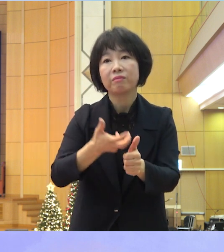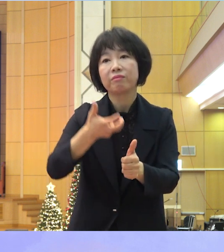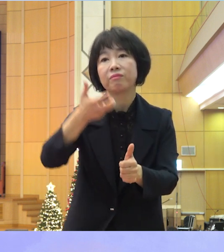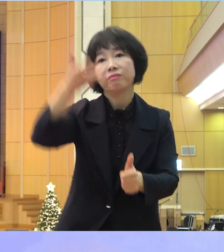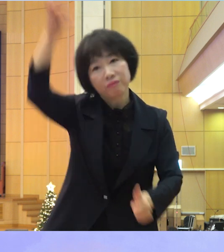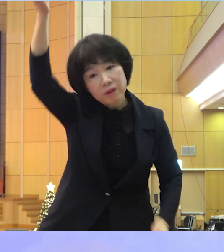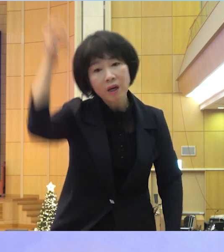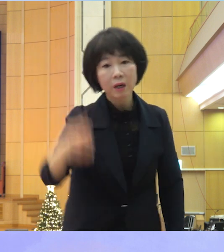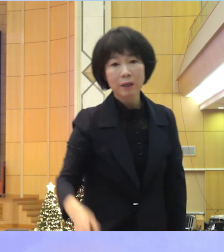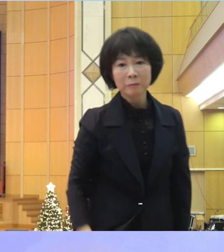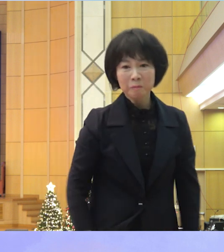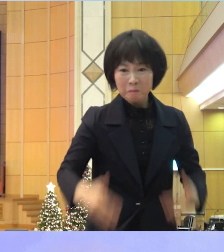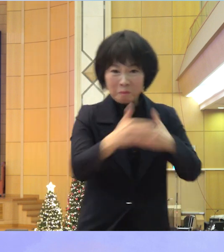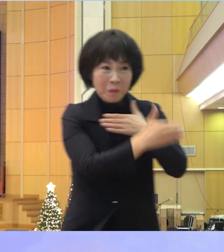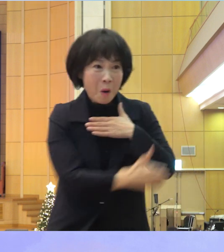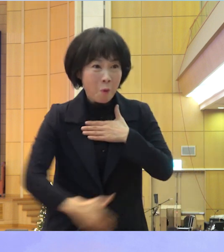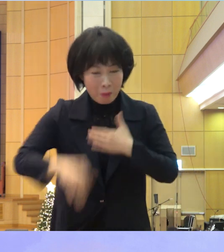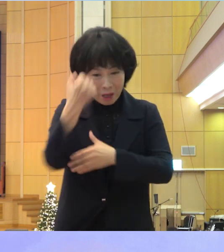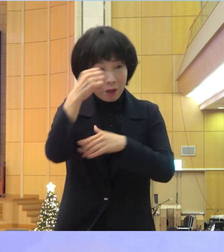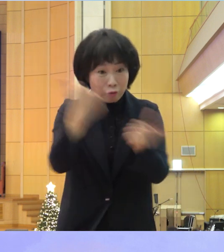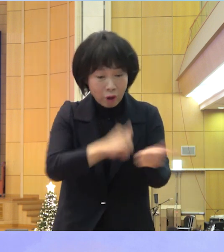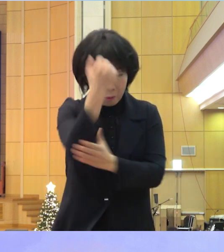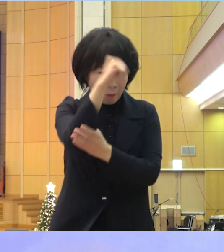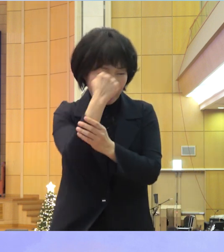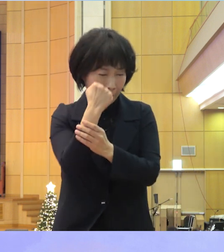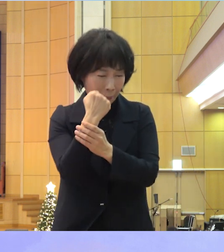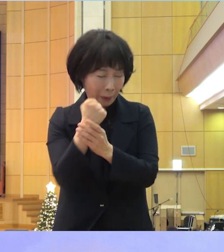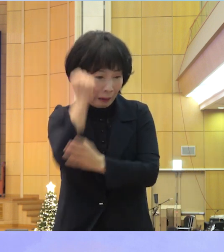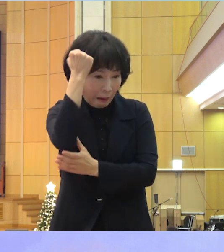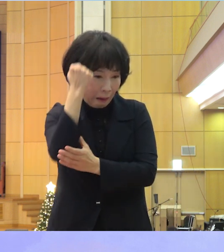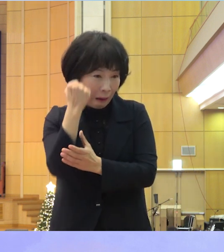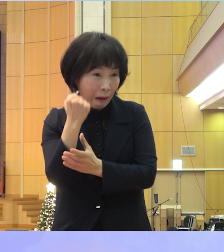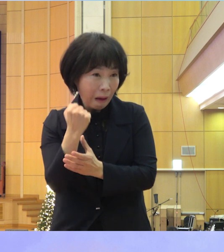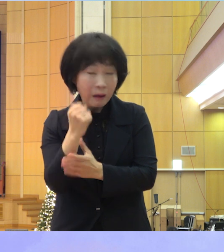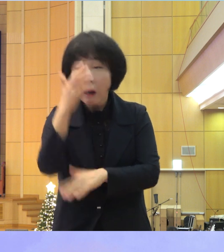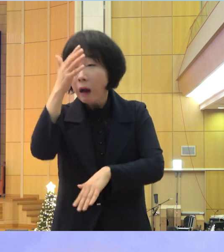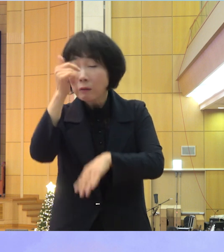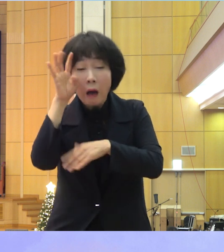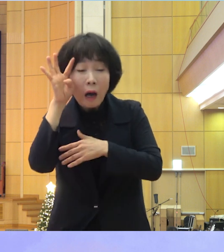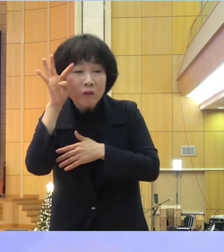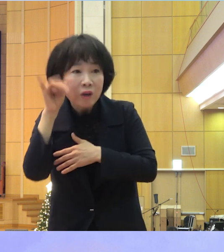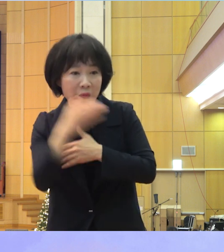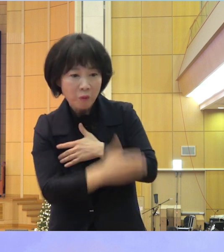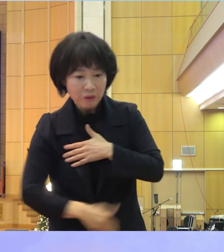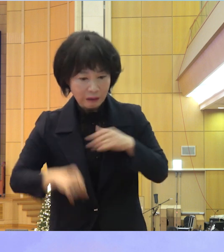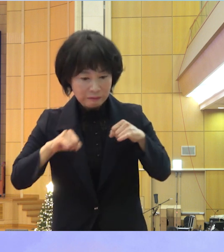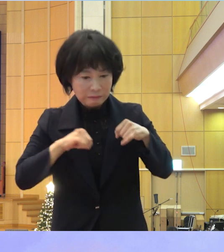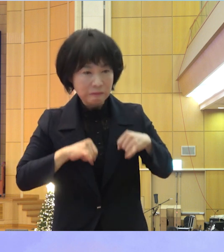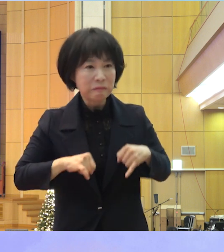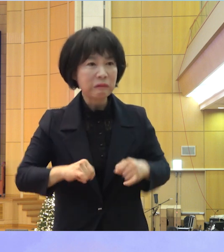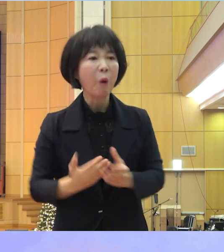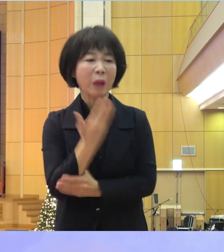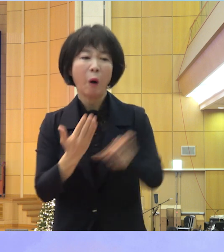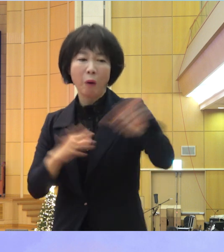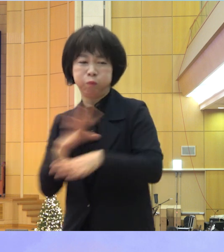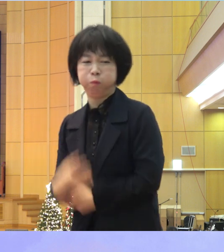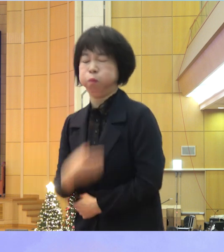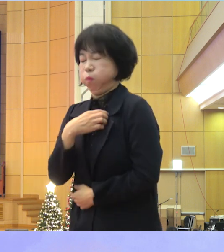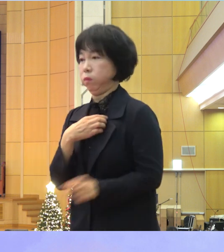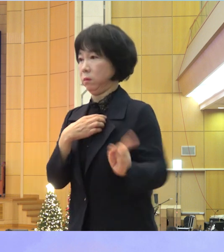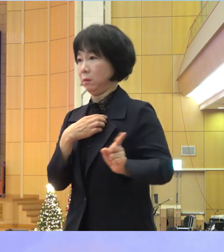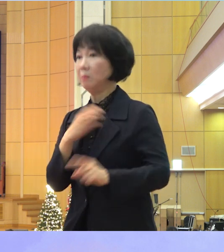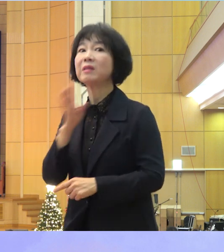위에 뭐이가 구더기가 덮이는구나, 썩어지니까. 그러니까 인생은